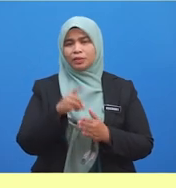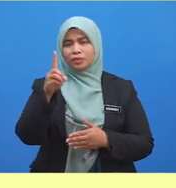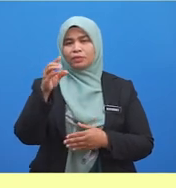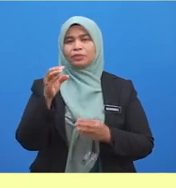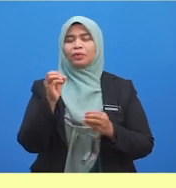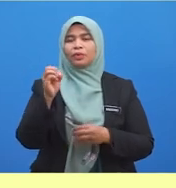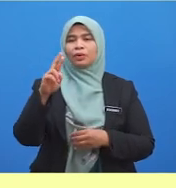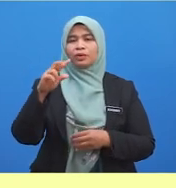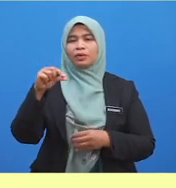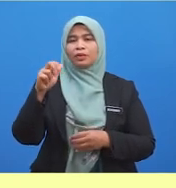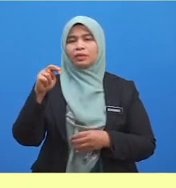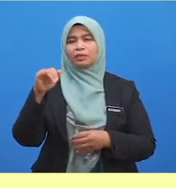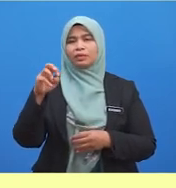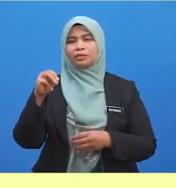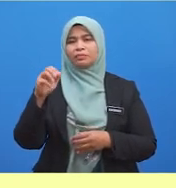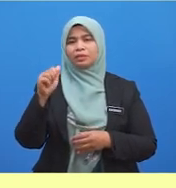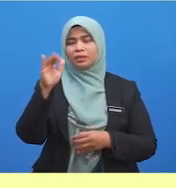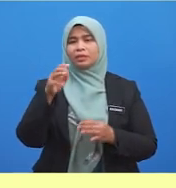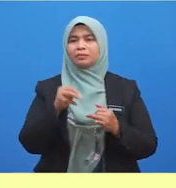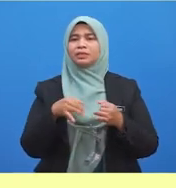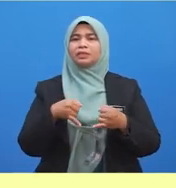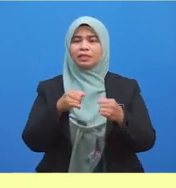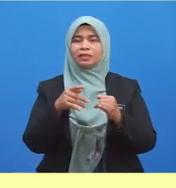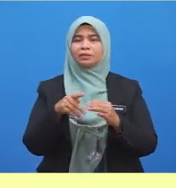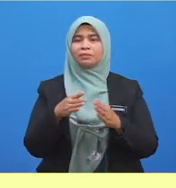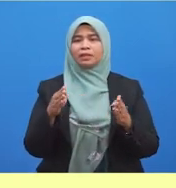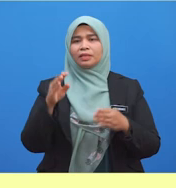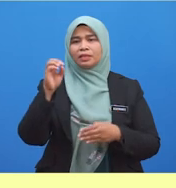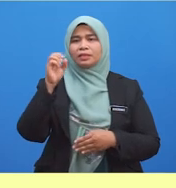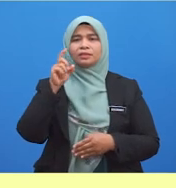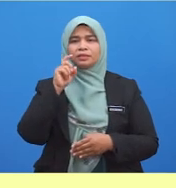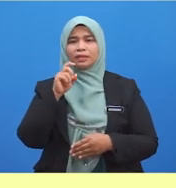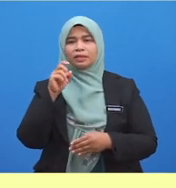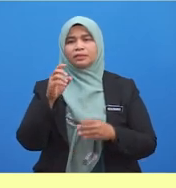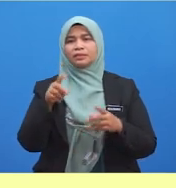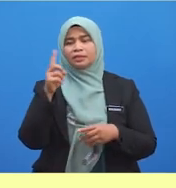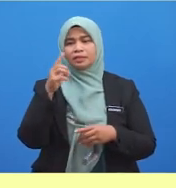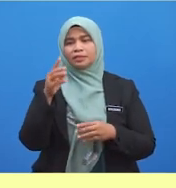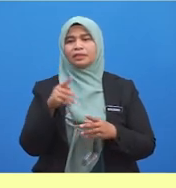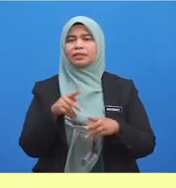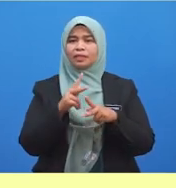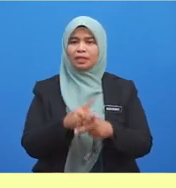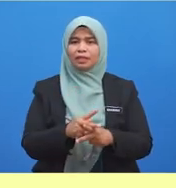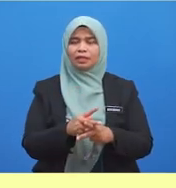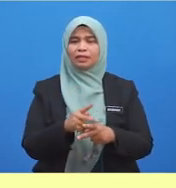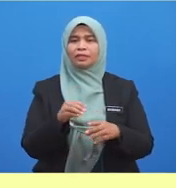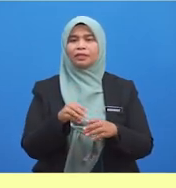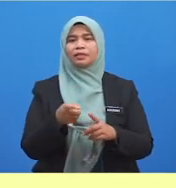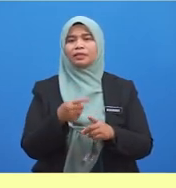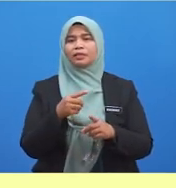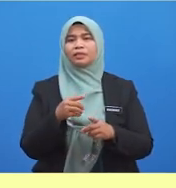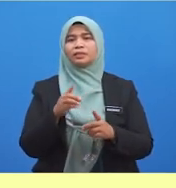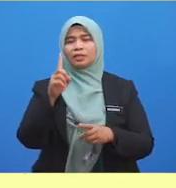yang menjalankan pembiakan seks sentiasa dikekalkan dari satu